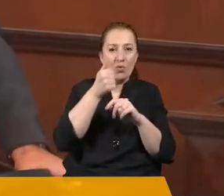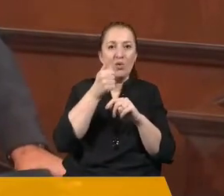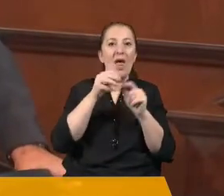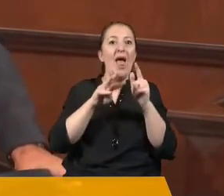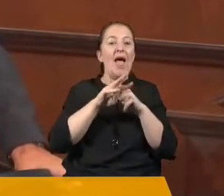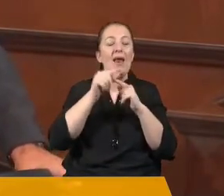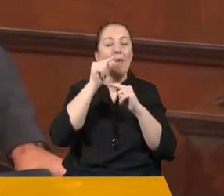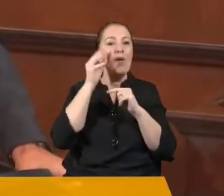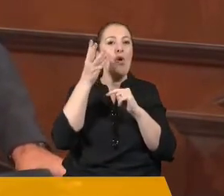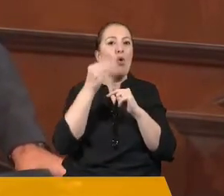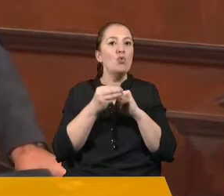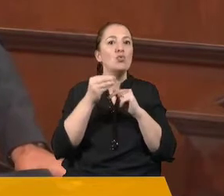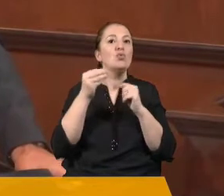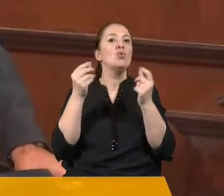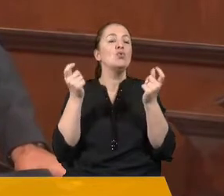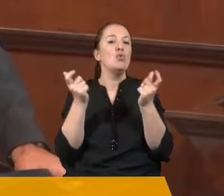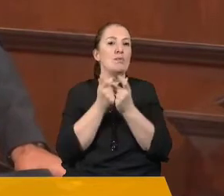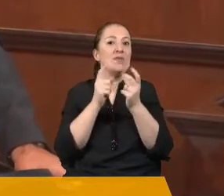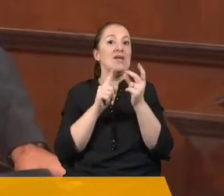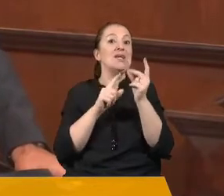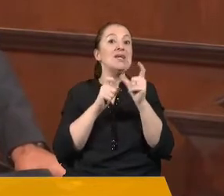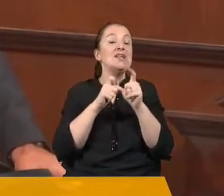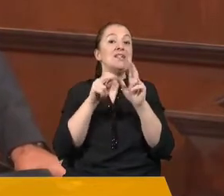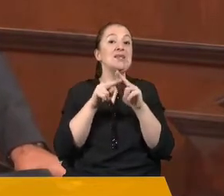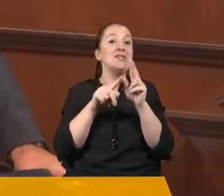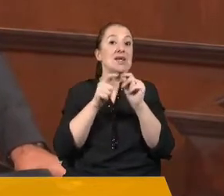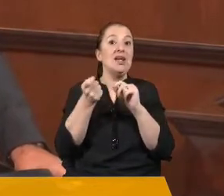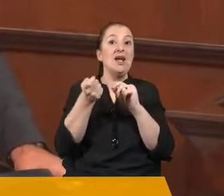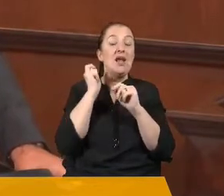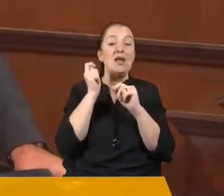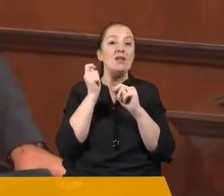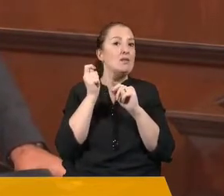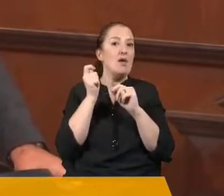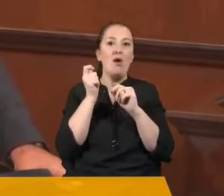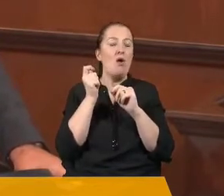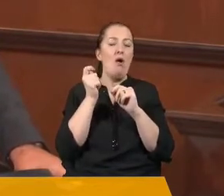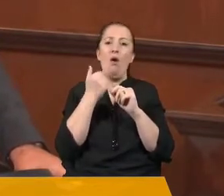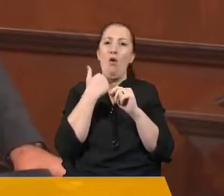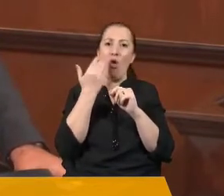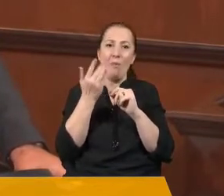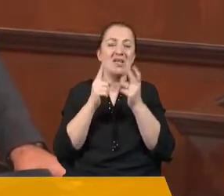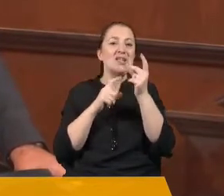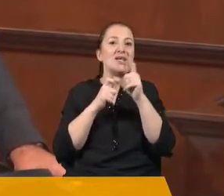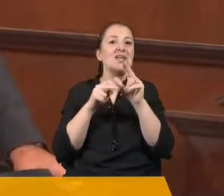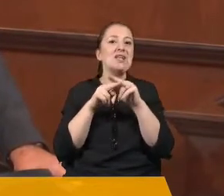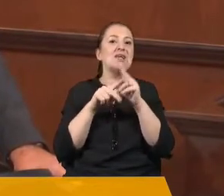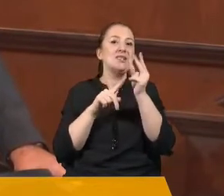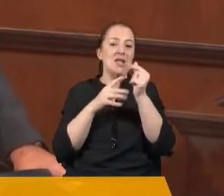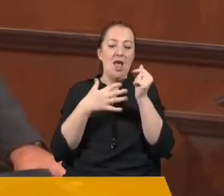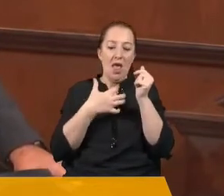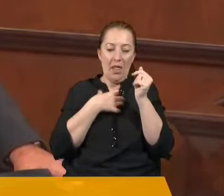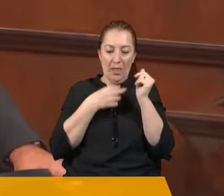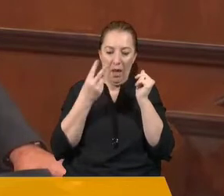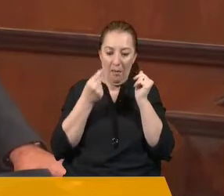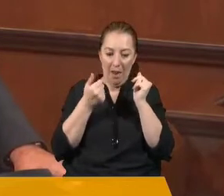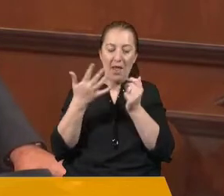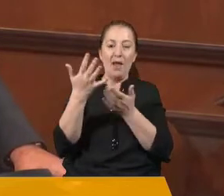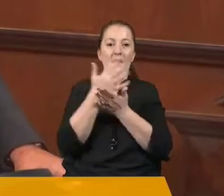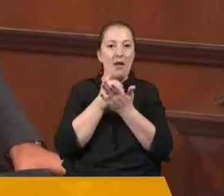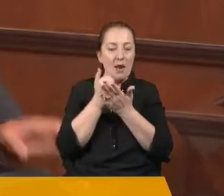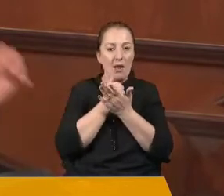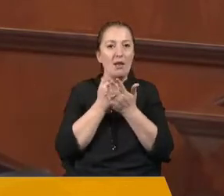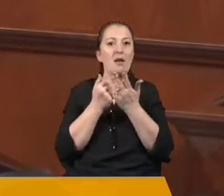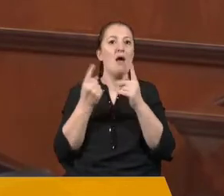toplantılarda İSKİ kredi kullanmamalı. İSKİ ya öz kaynaklarıyla, gelirleriyle artı